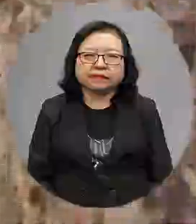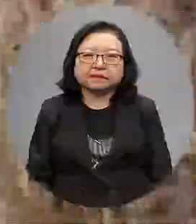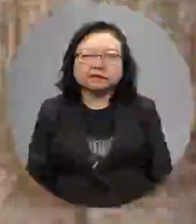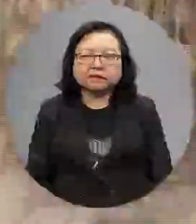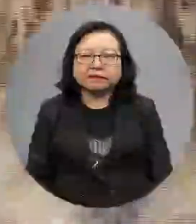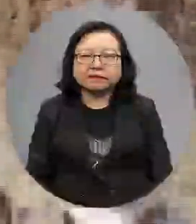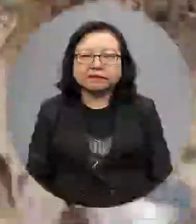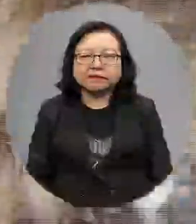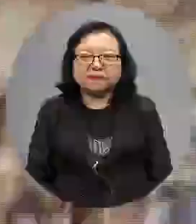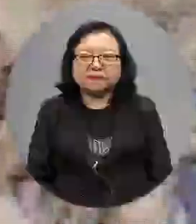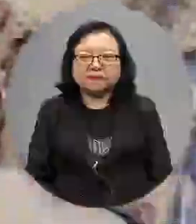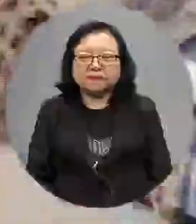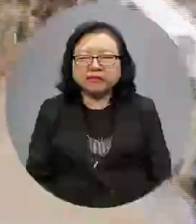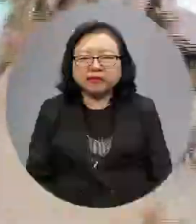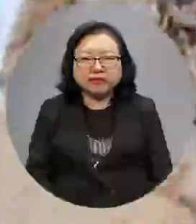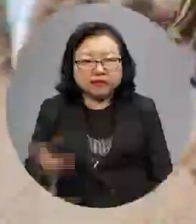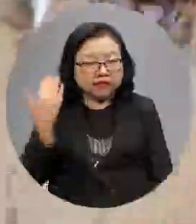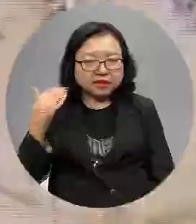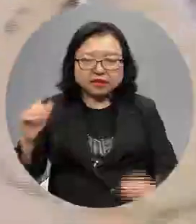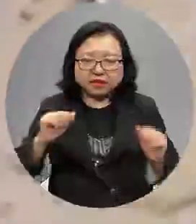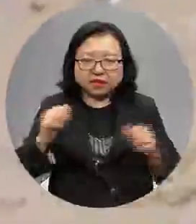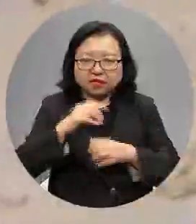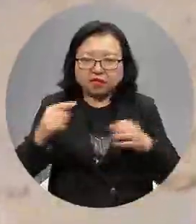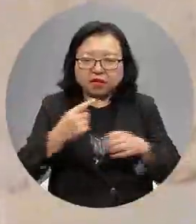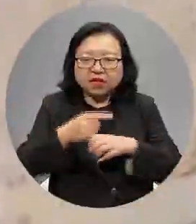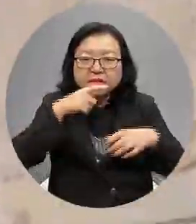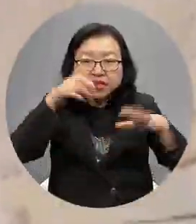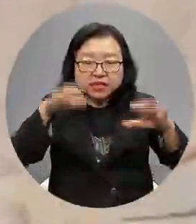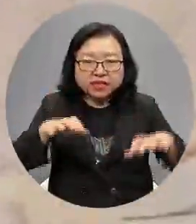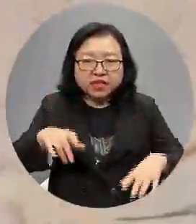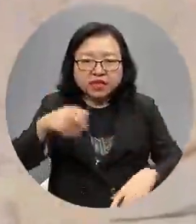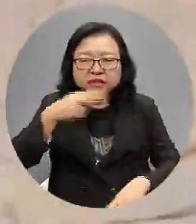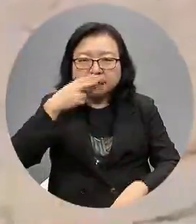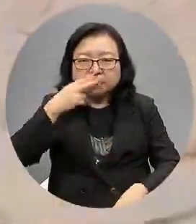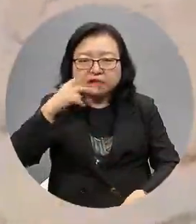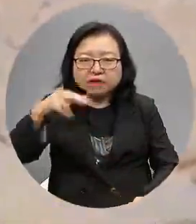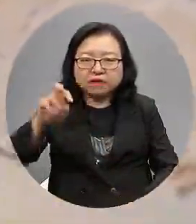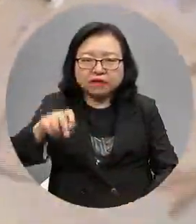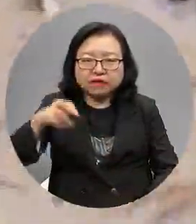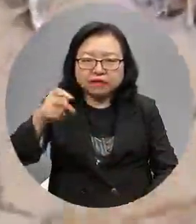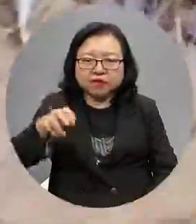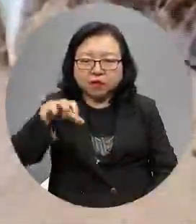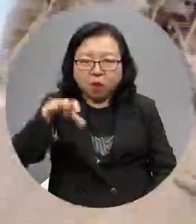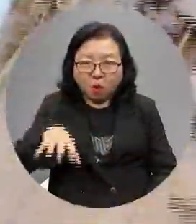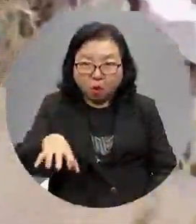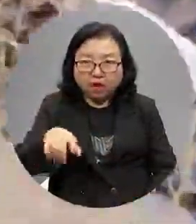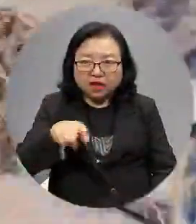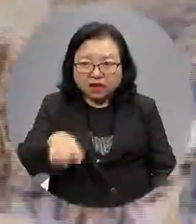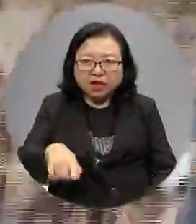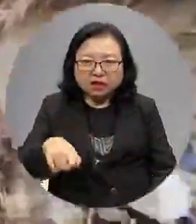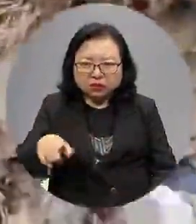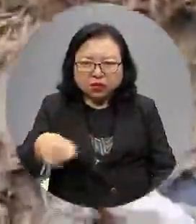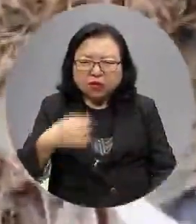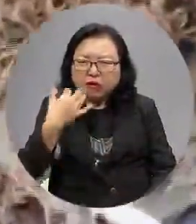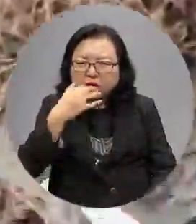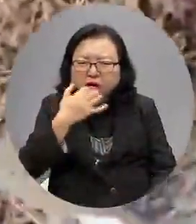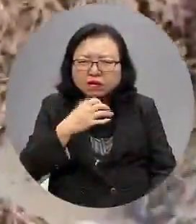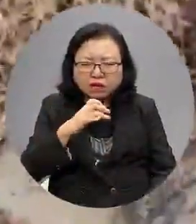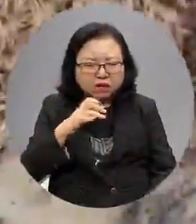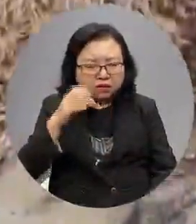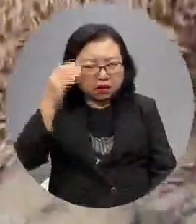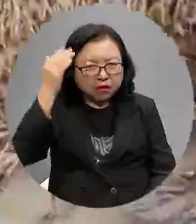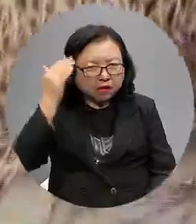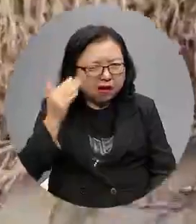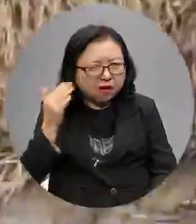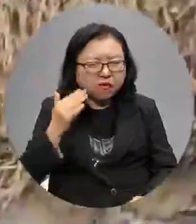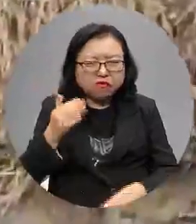계속해서 이렇게 돼지 똥물이 지난 겨울 비가 내린 음성군 삼성면 우수광 길목에서 검붉은 물이 흐릅니다. 인근